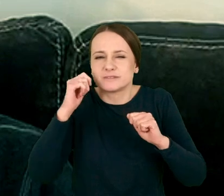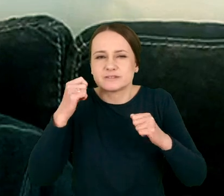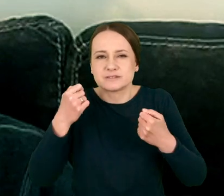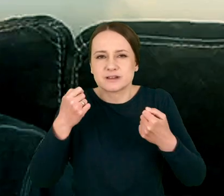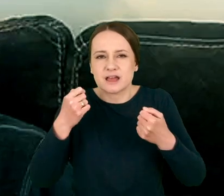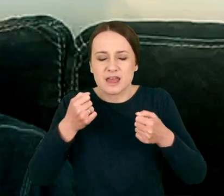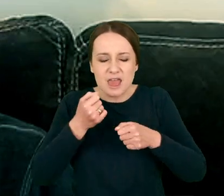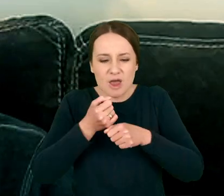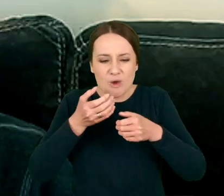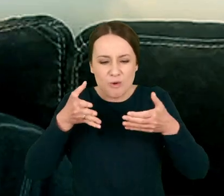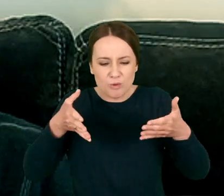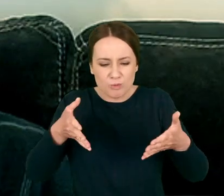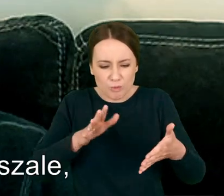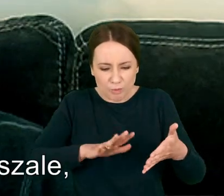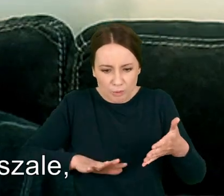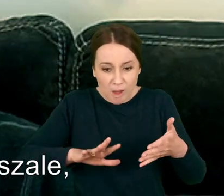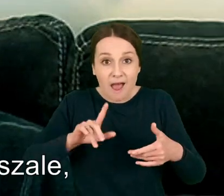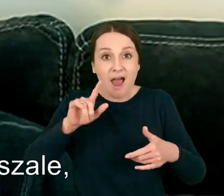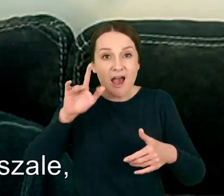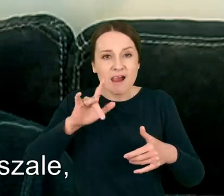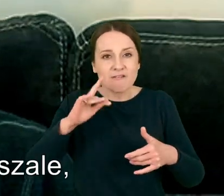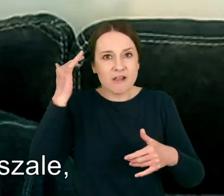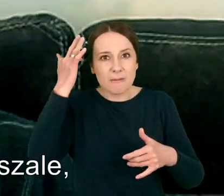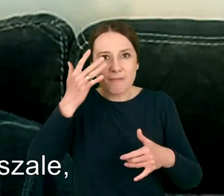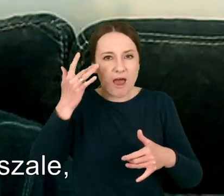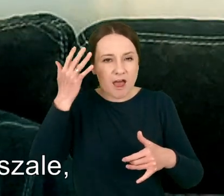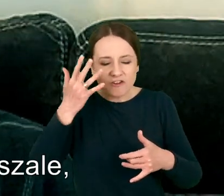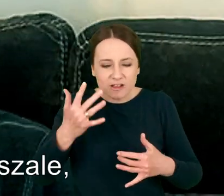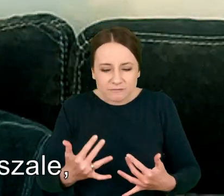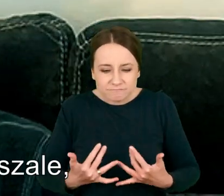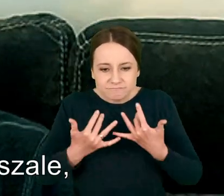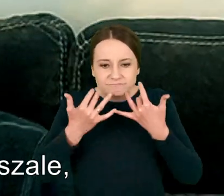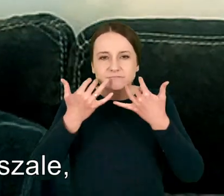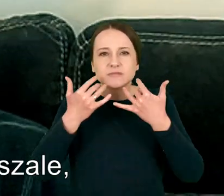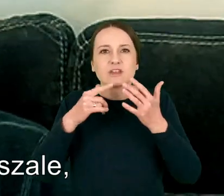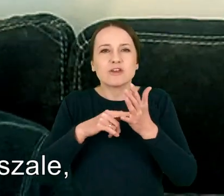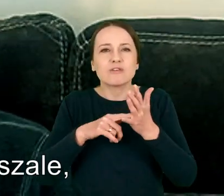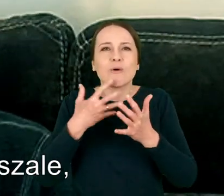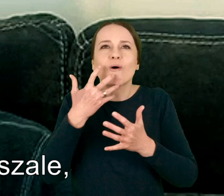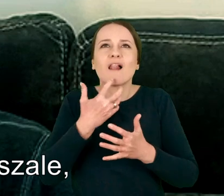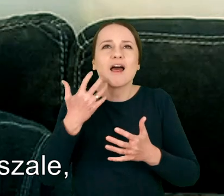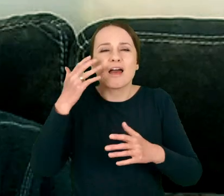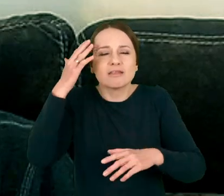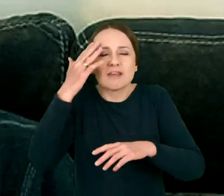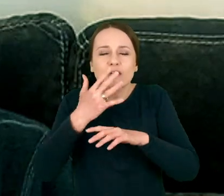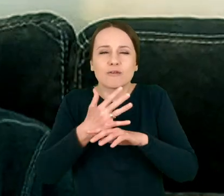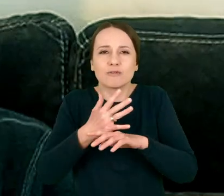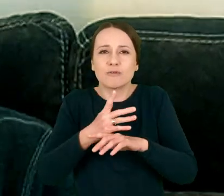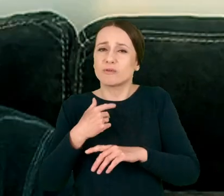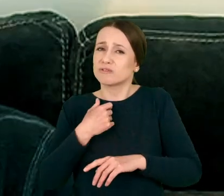nachylony. I w letnią noc w smutku szale